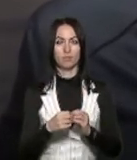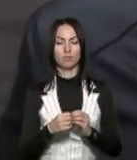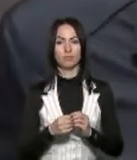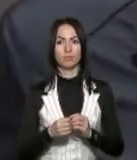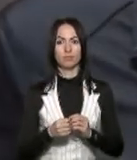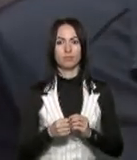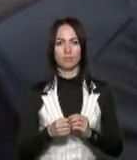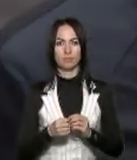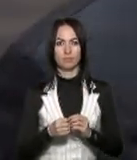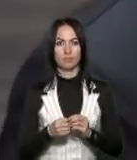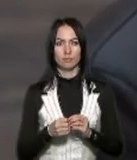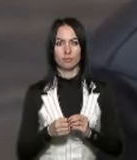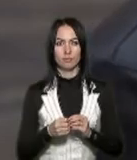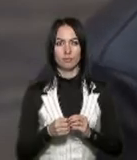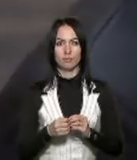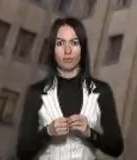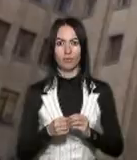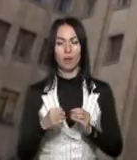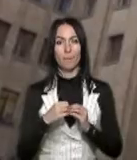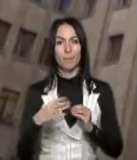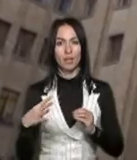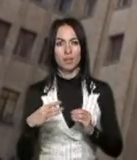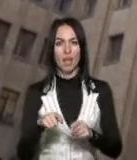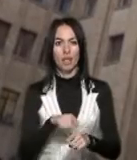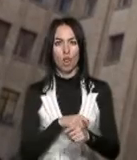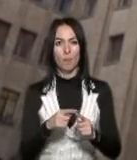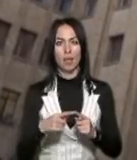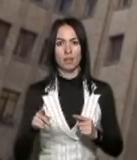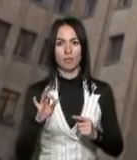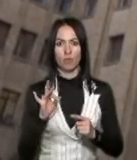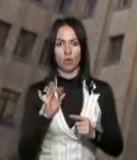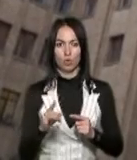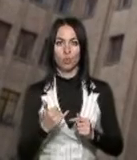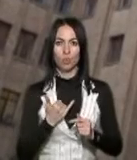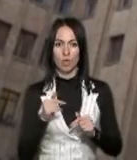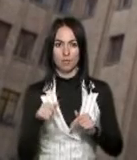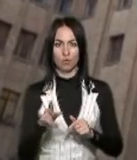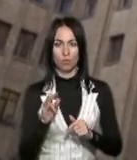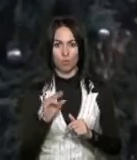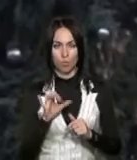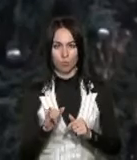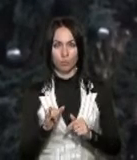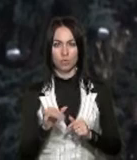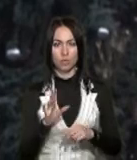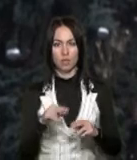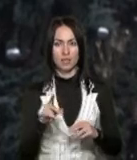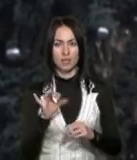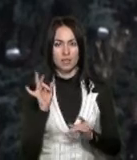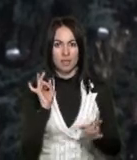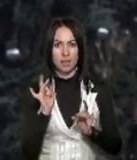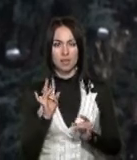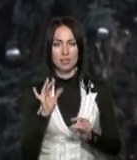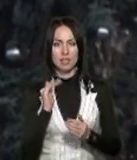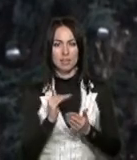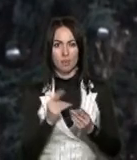тут 65 тисяч квадратних метрів, 15 кілометрів коридорів. У нас у цьому корпусі змонтована сигналізація системи